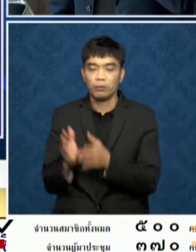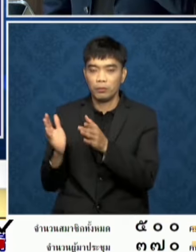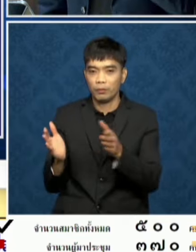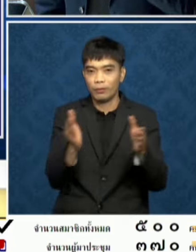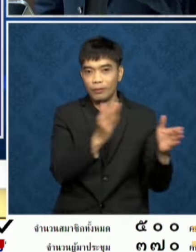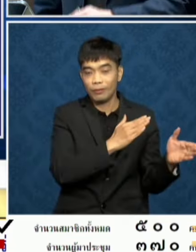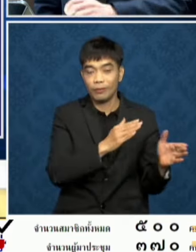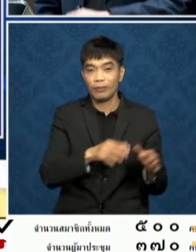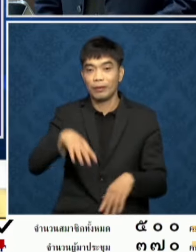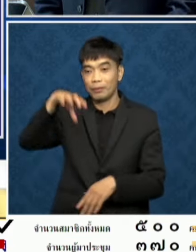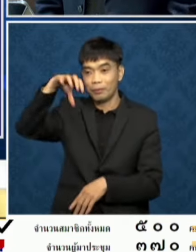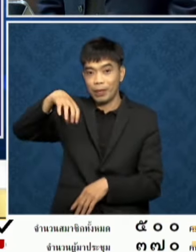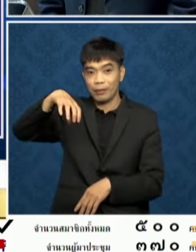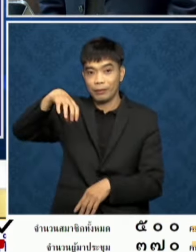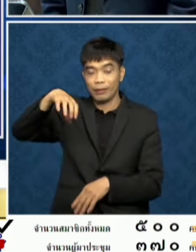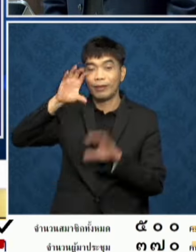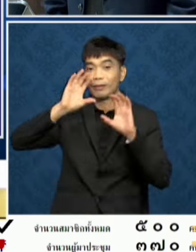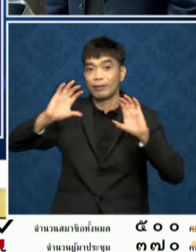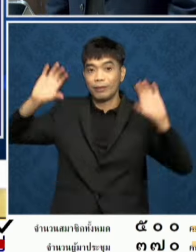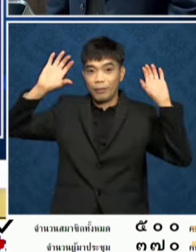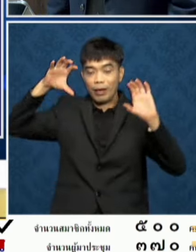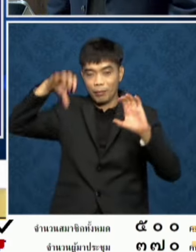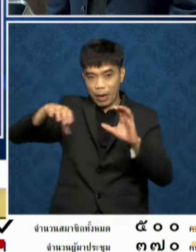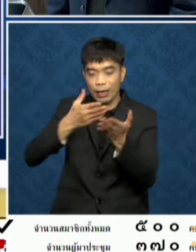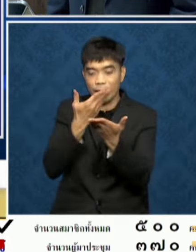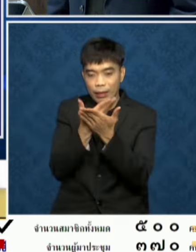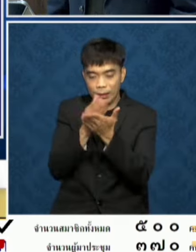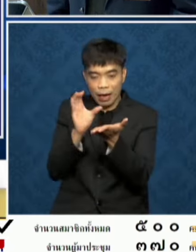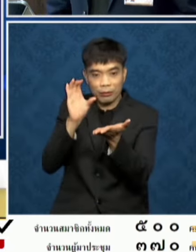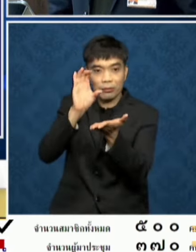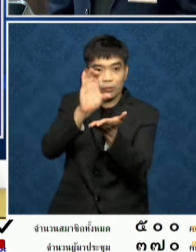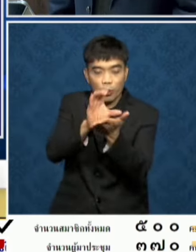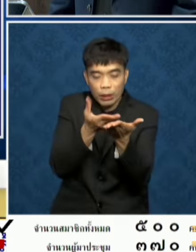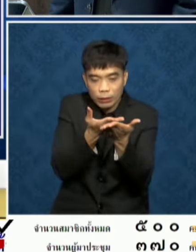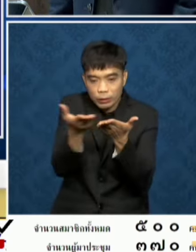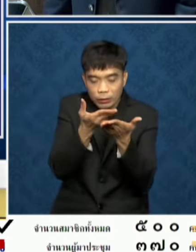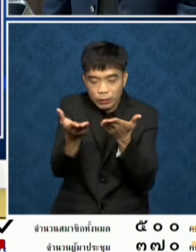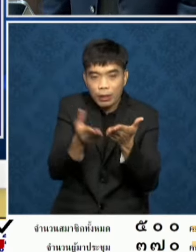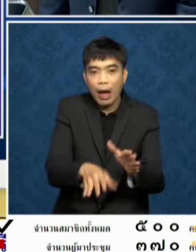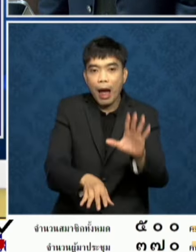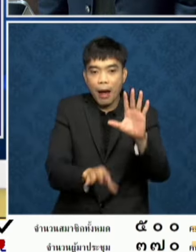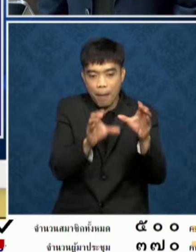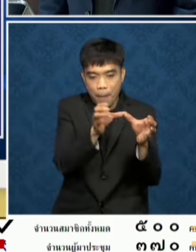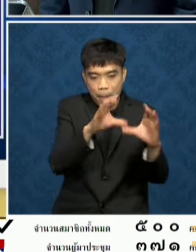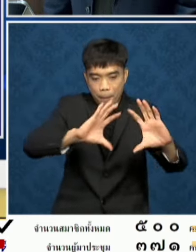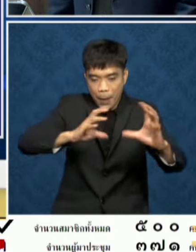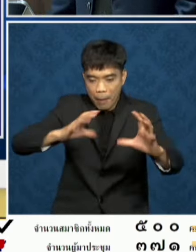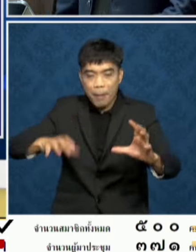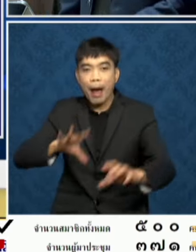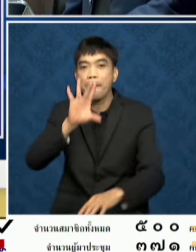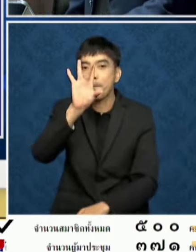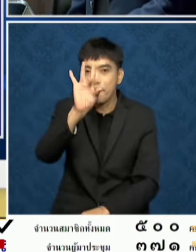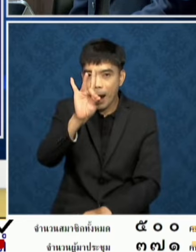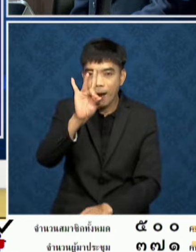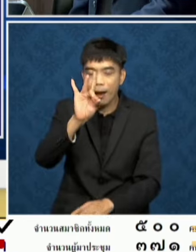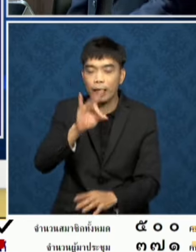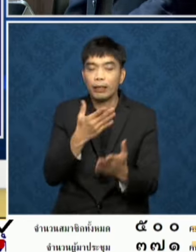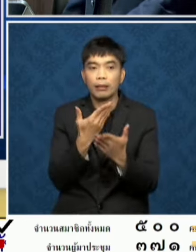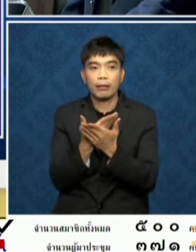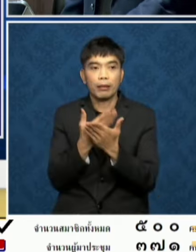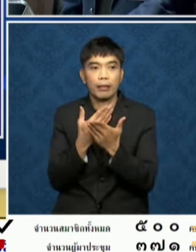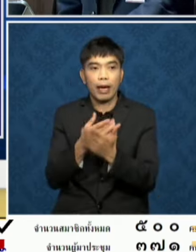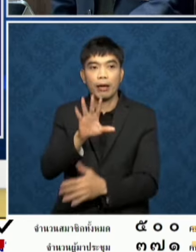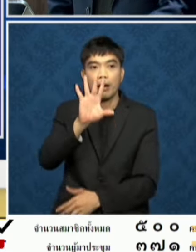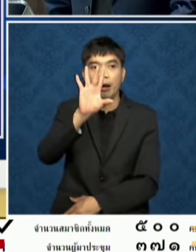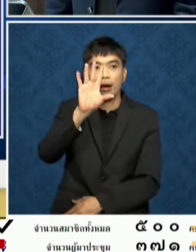ทำเนียบรัฐบาลใช้งบประมาณในการจัดซื้อยางรถยนต์8เส้น 3.4 ล้านบาทกรมประชาสัมพันธ์บอกว่าข้อมูลดังข่